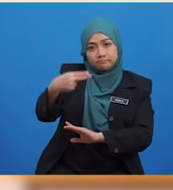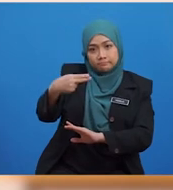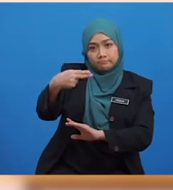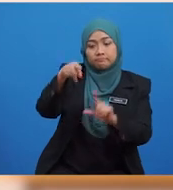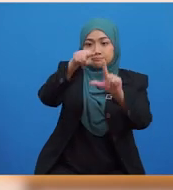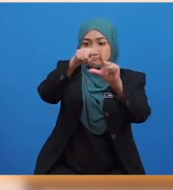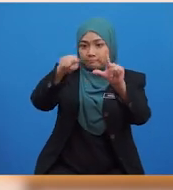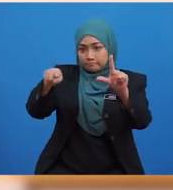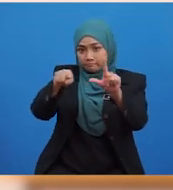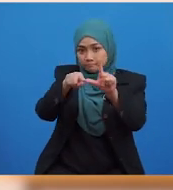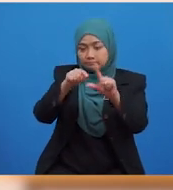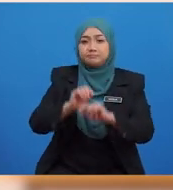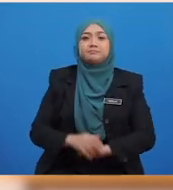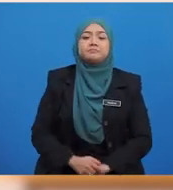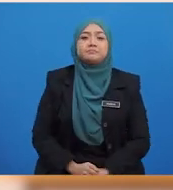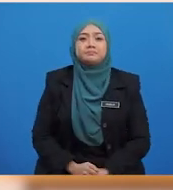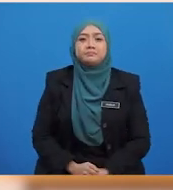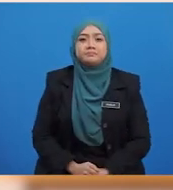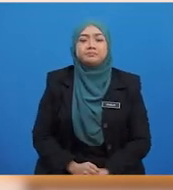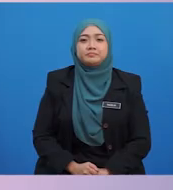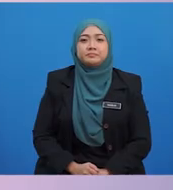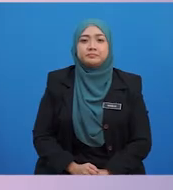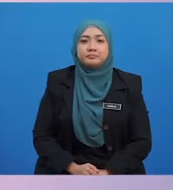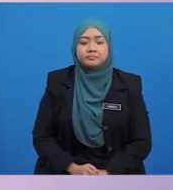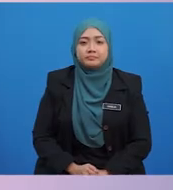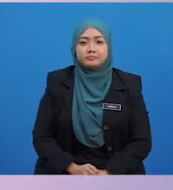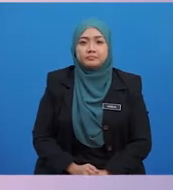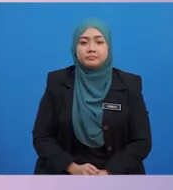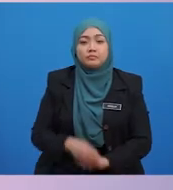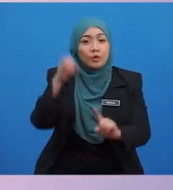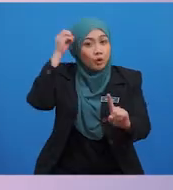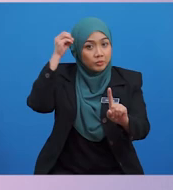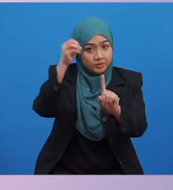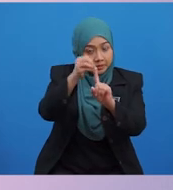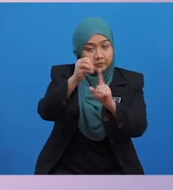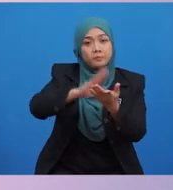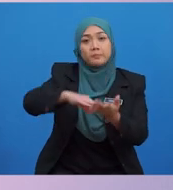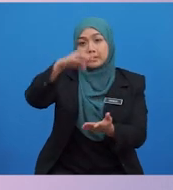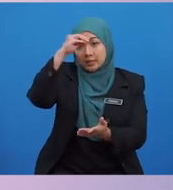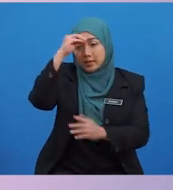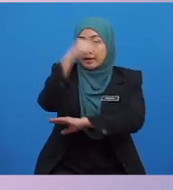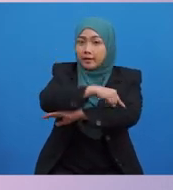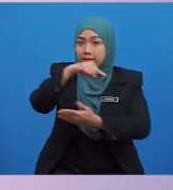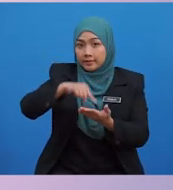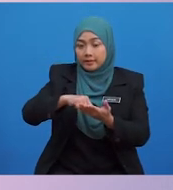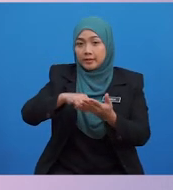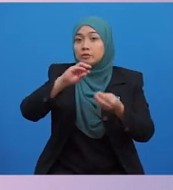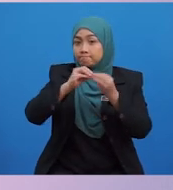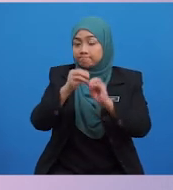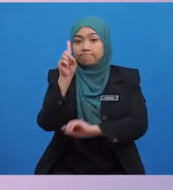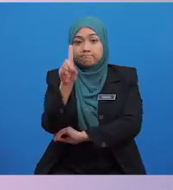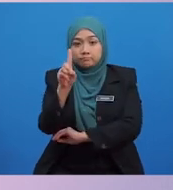Baiklah murid-murid standard pembelajaran untuk pelajaran hari ini adalah pertama